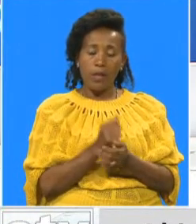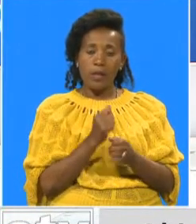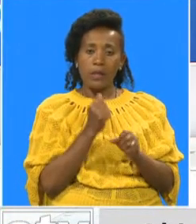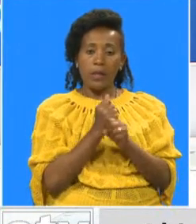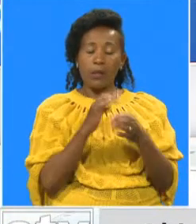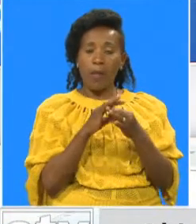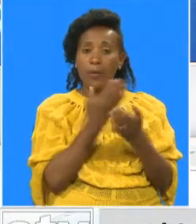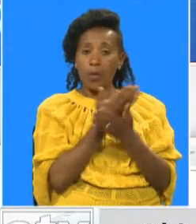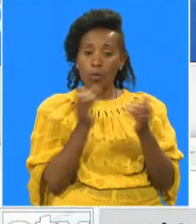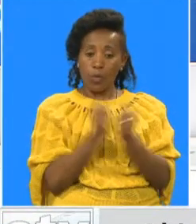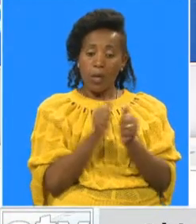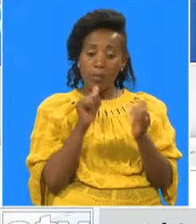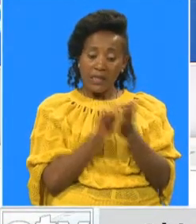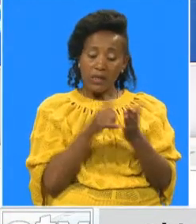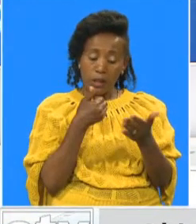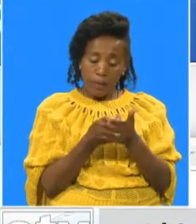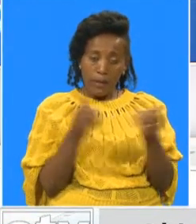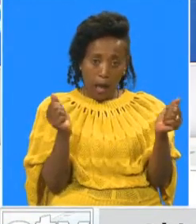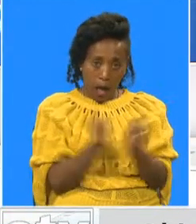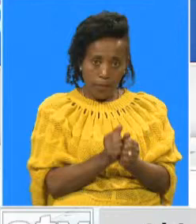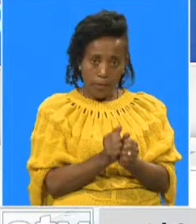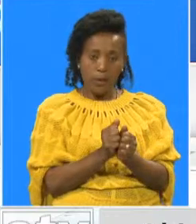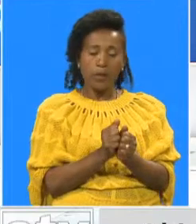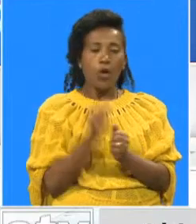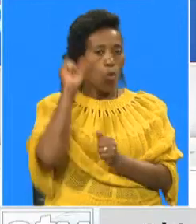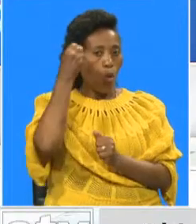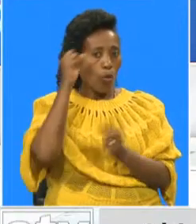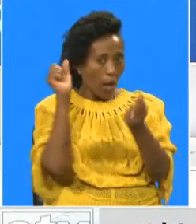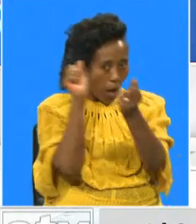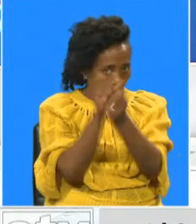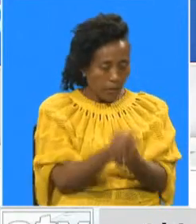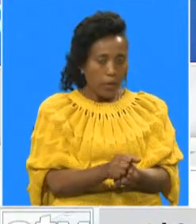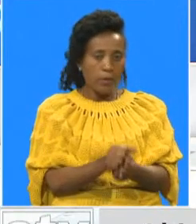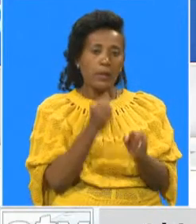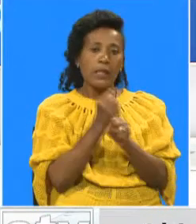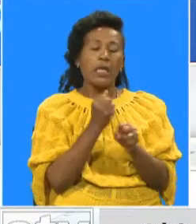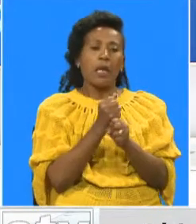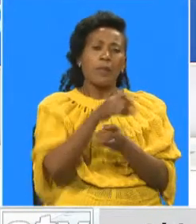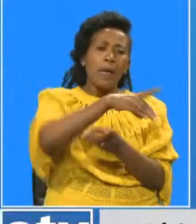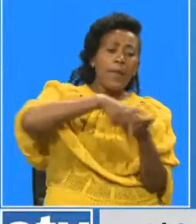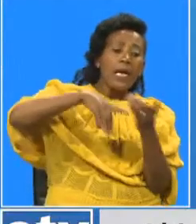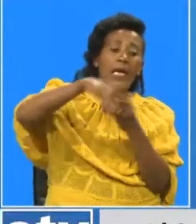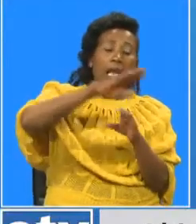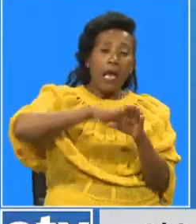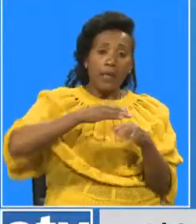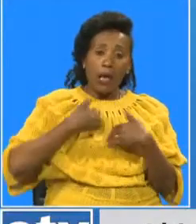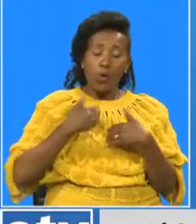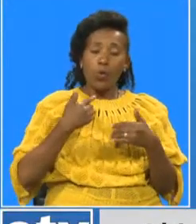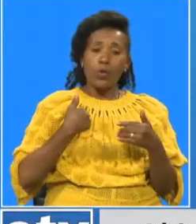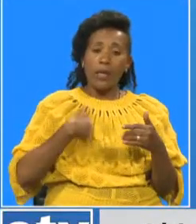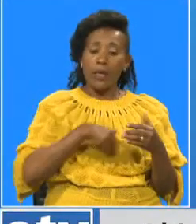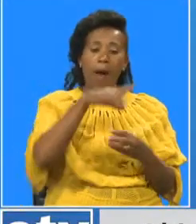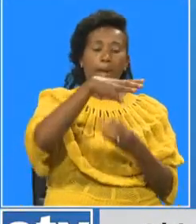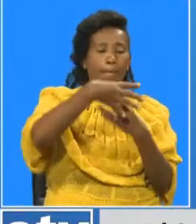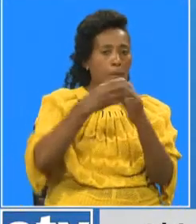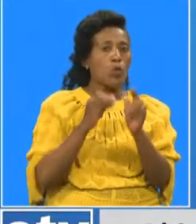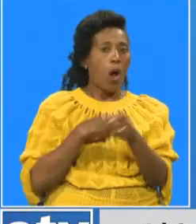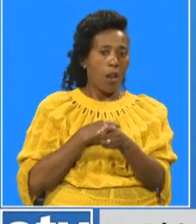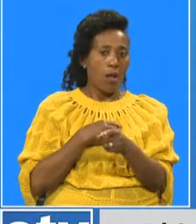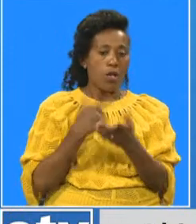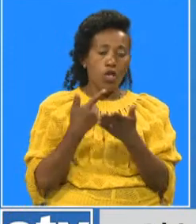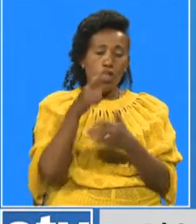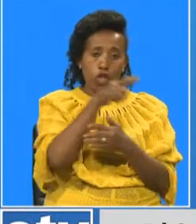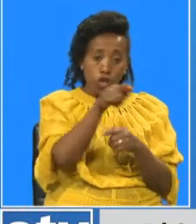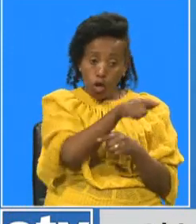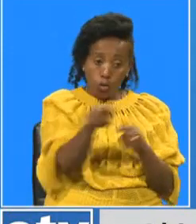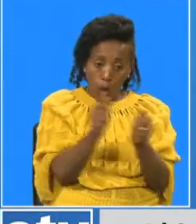ሰራተኛና ማህበራዊ ጉዳይ ጋር እዚህ በቅርበት አብረን ከኦሮሚያም ጋር እንሰራለን። በክልል ያሉ ደግሞ በክልል የኛ ቢሮዎች አሉ። እነሱ